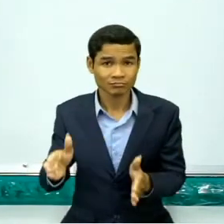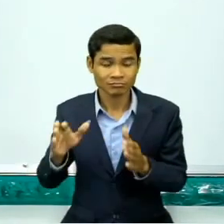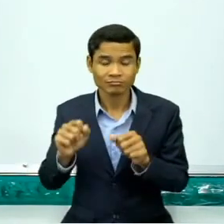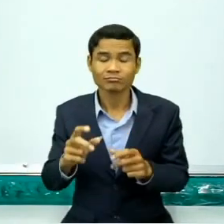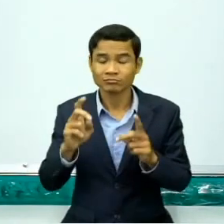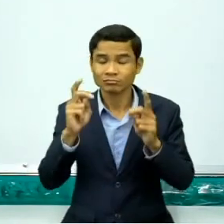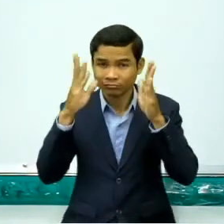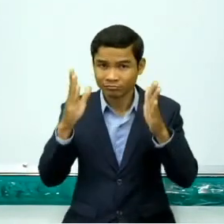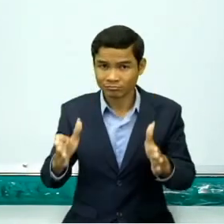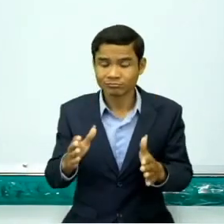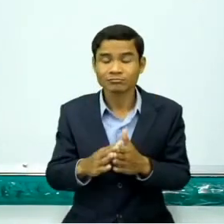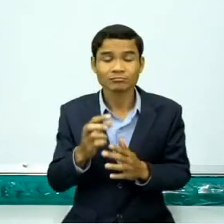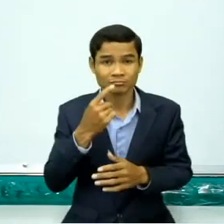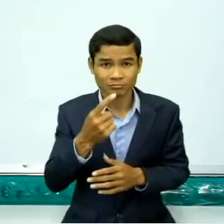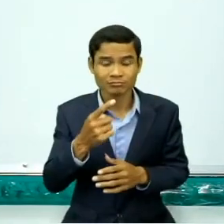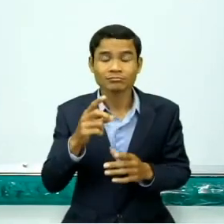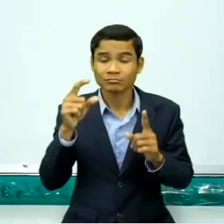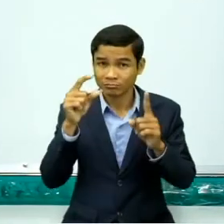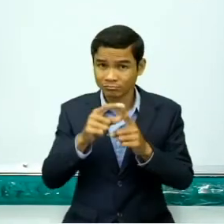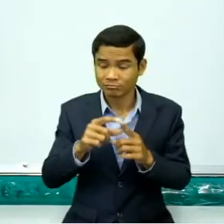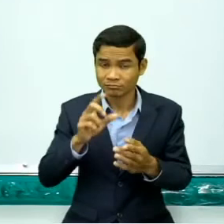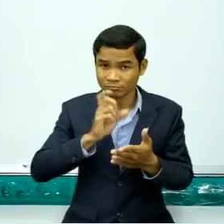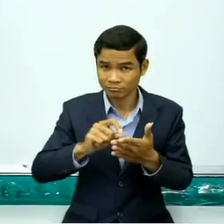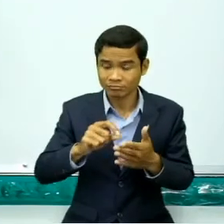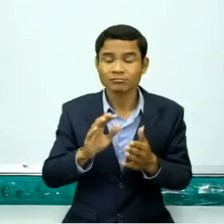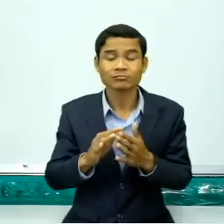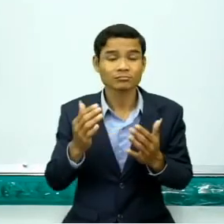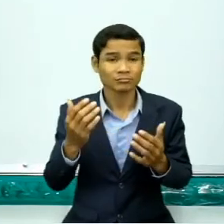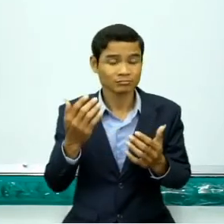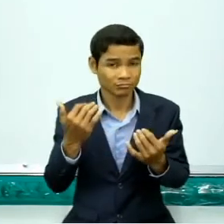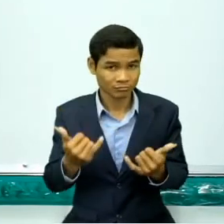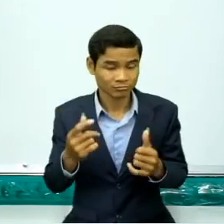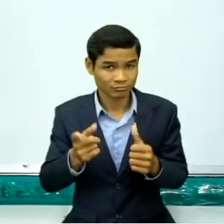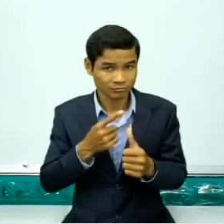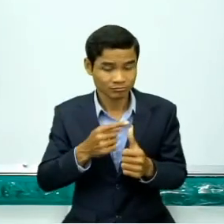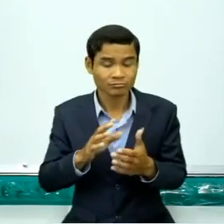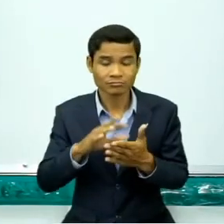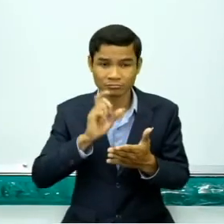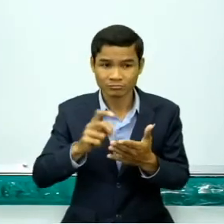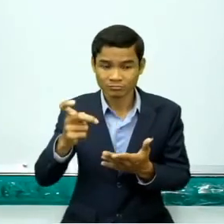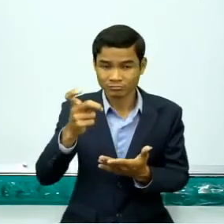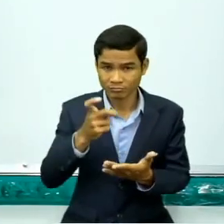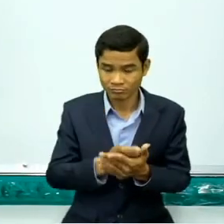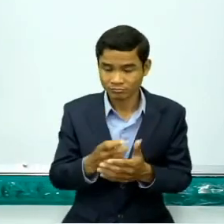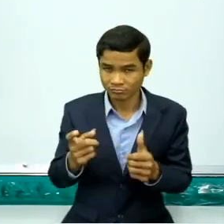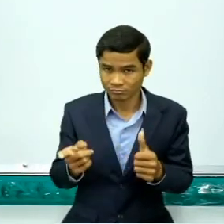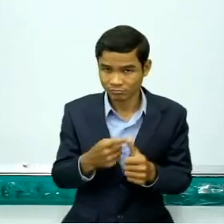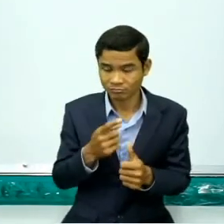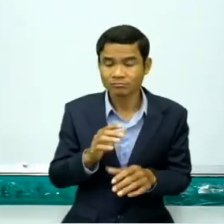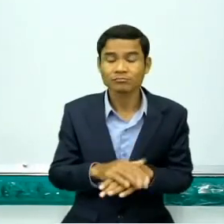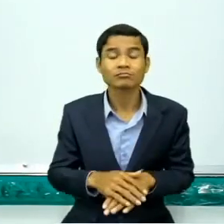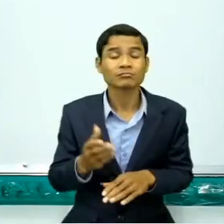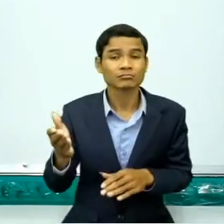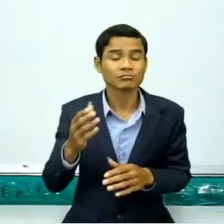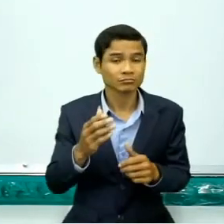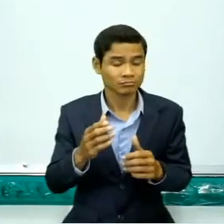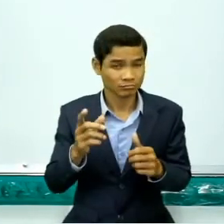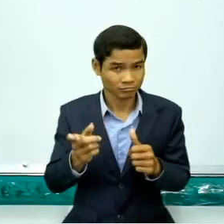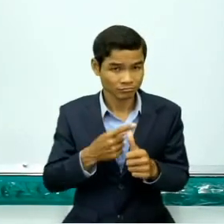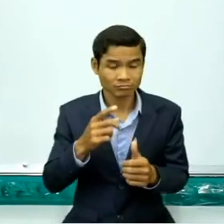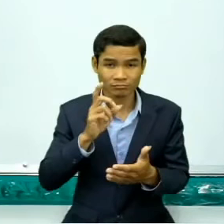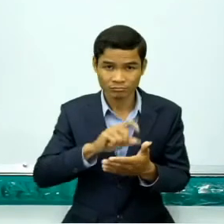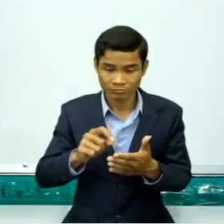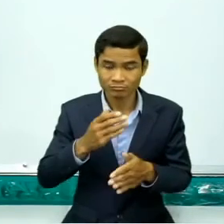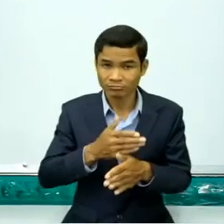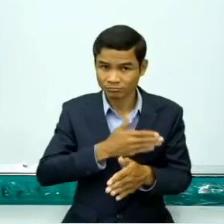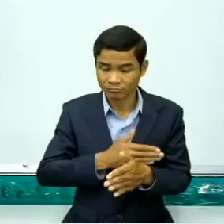cứ nâng. Hai biện sơ xế, ta môn ní, nè, cứ sơ xế chứ không rủ ở cốn, mơ sấn. Chà, môn nâng sơ xế, nè, cứ trời